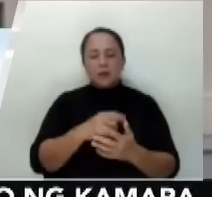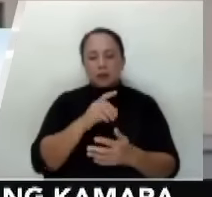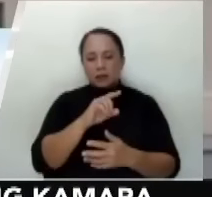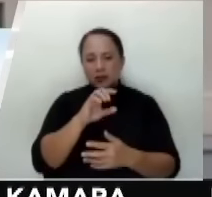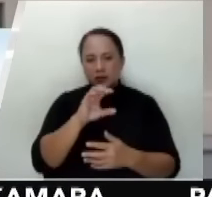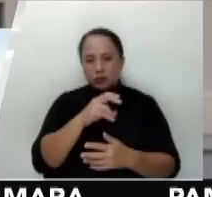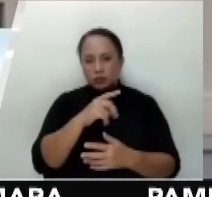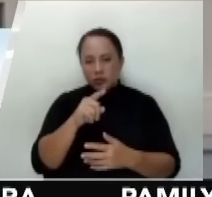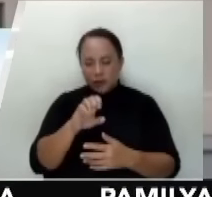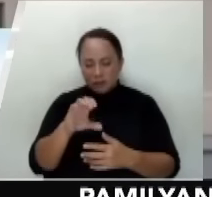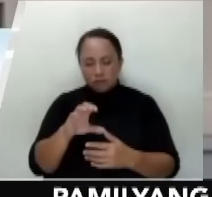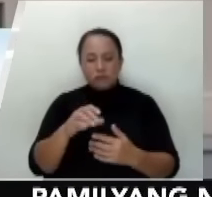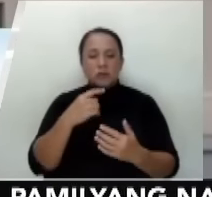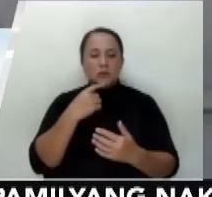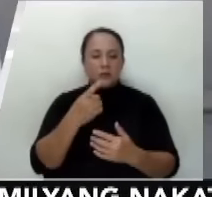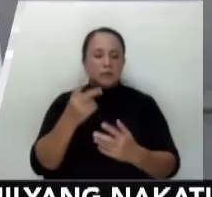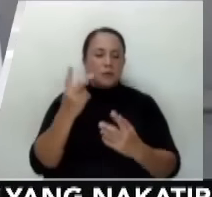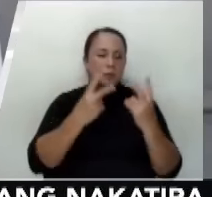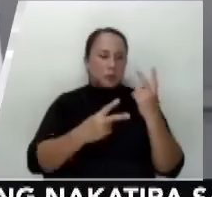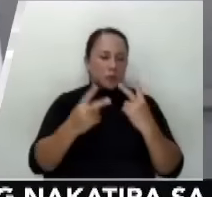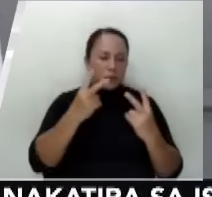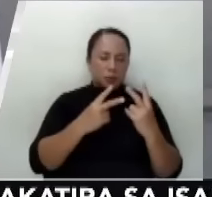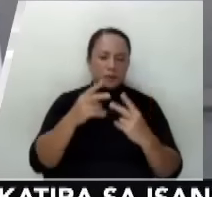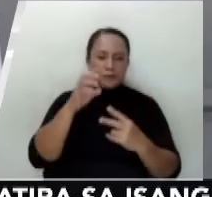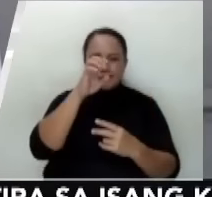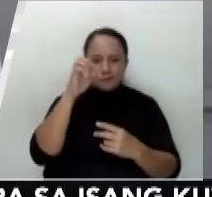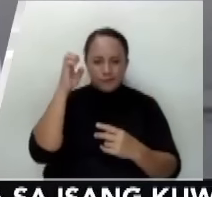Pilipinas na bumisita sa kanilang bansa.